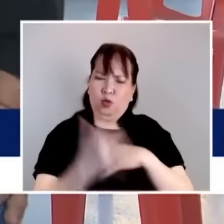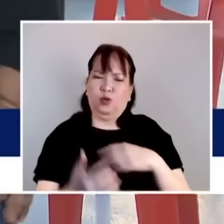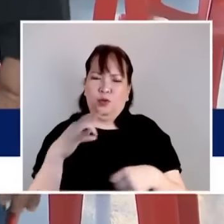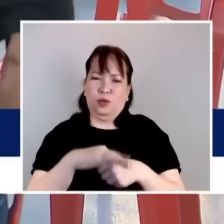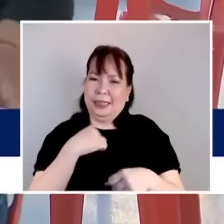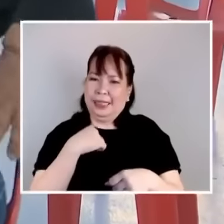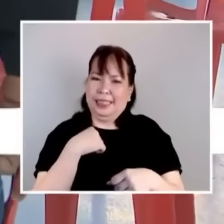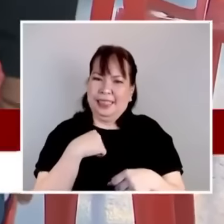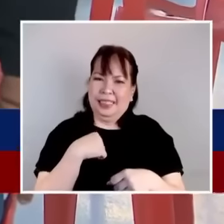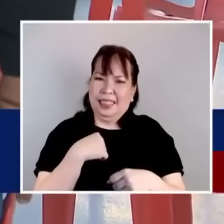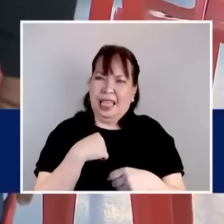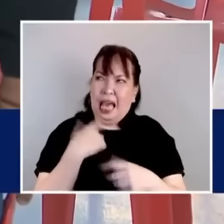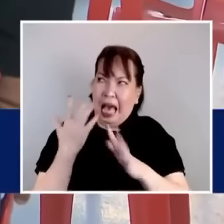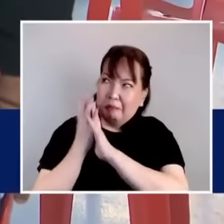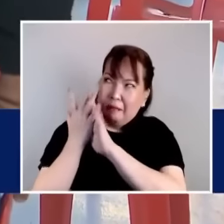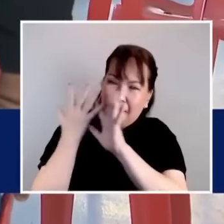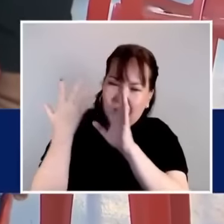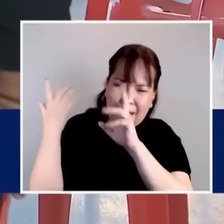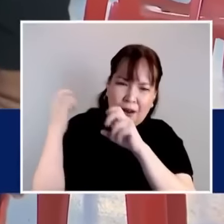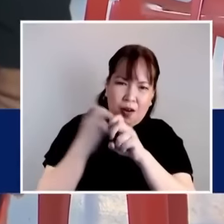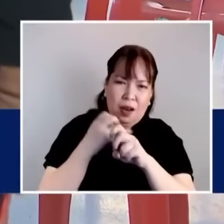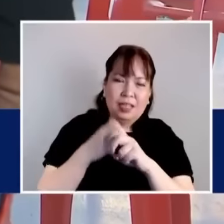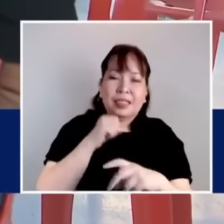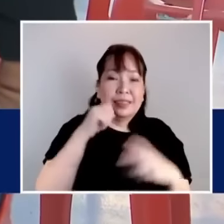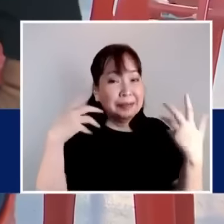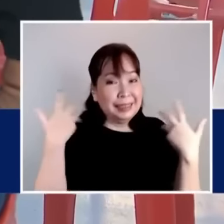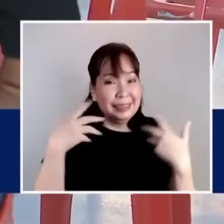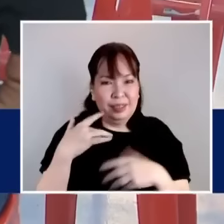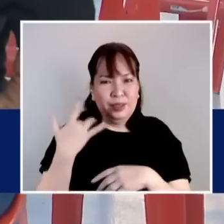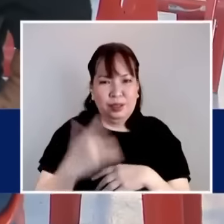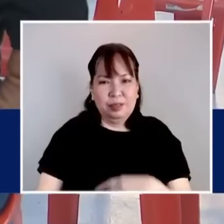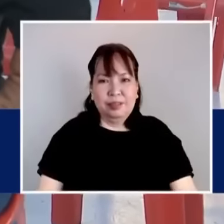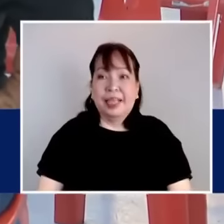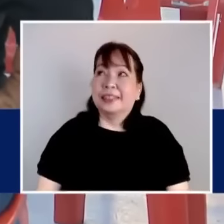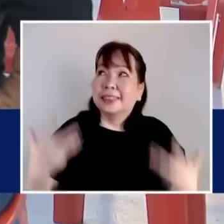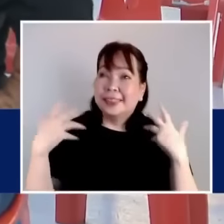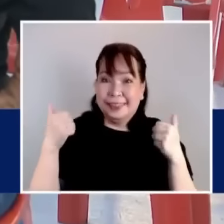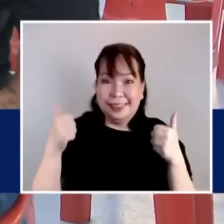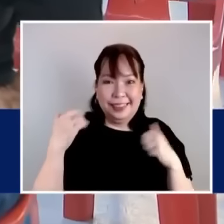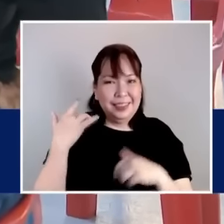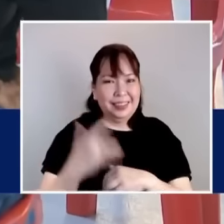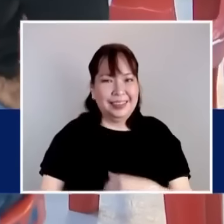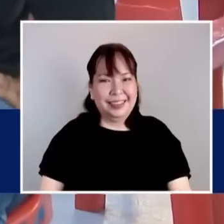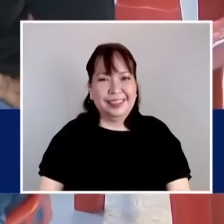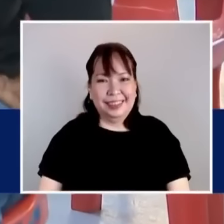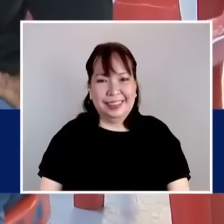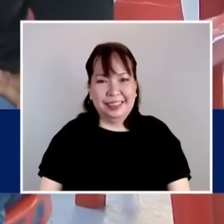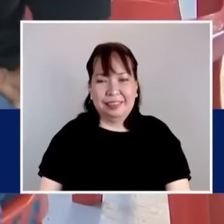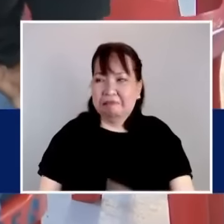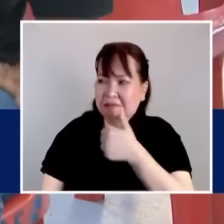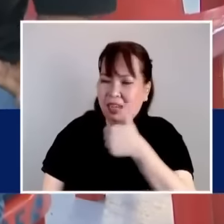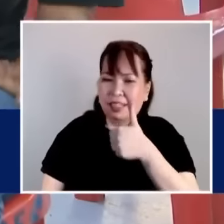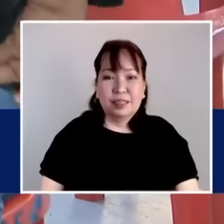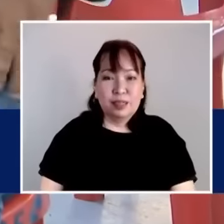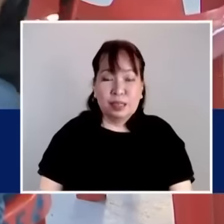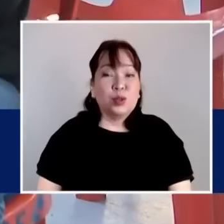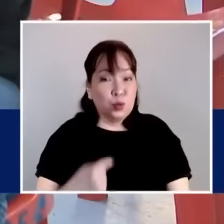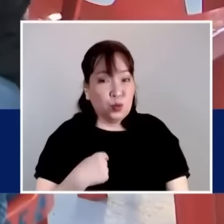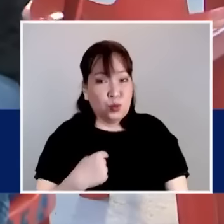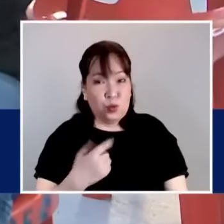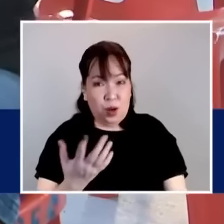hindi mamaya, hindi na magsiksikan at saka hindi mainit. Ngayon malamig ngayon kasi maaga. Saka gustong-gusto ko